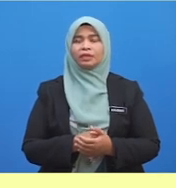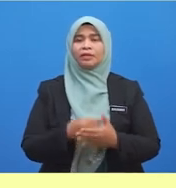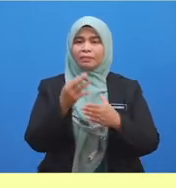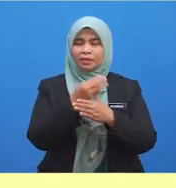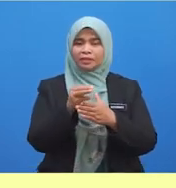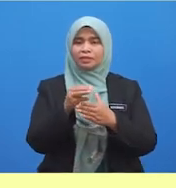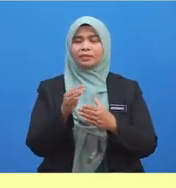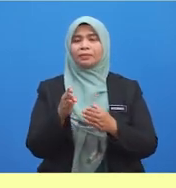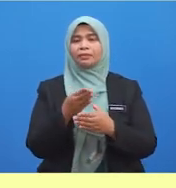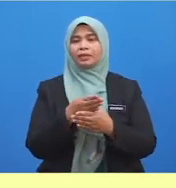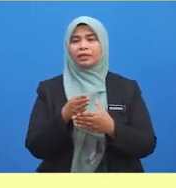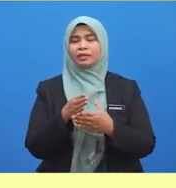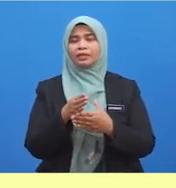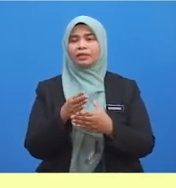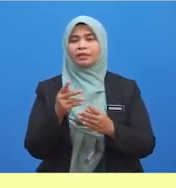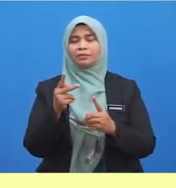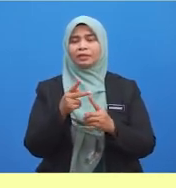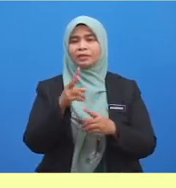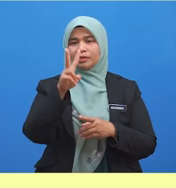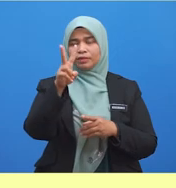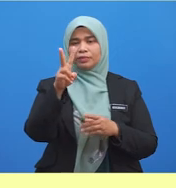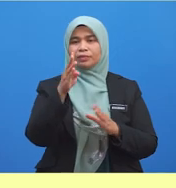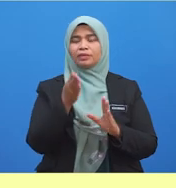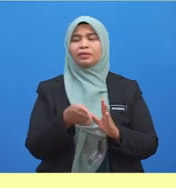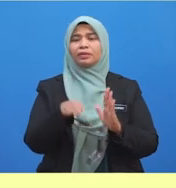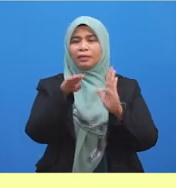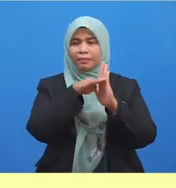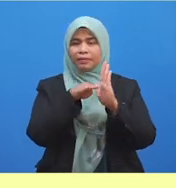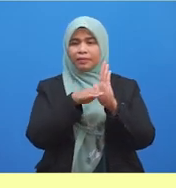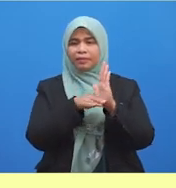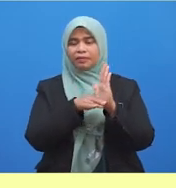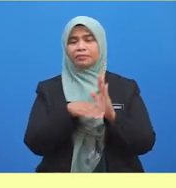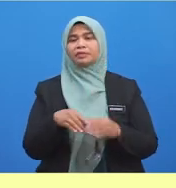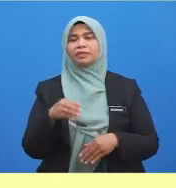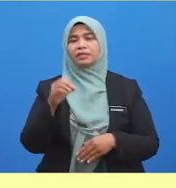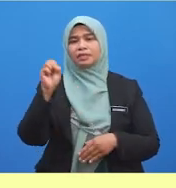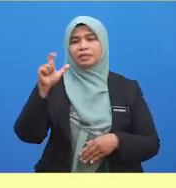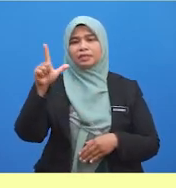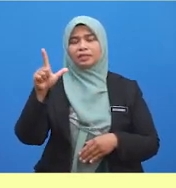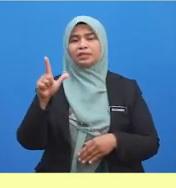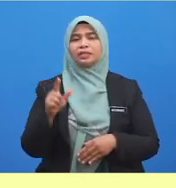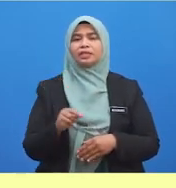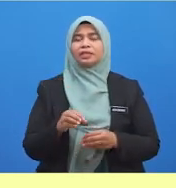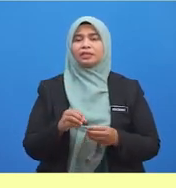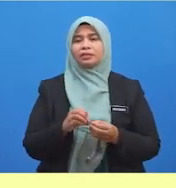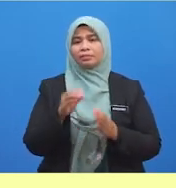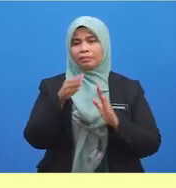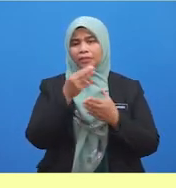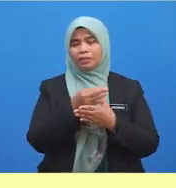dibahagikan kepada dua peringkat pembahagian sel, iaitu meiosis